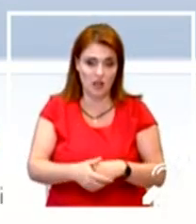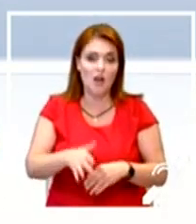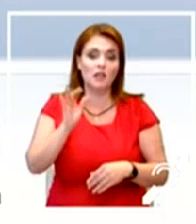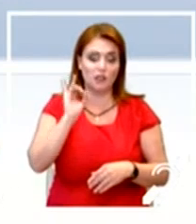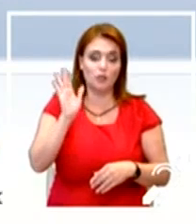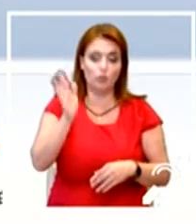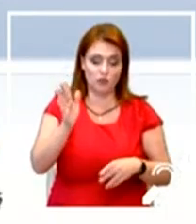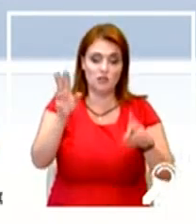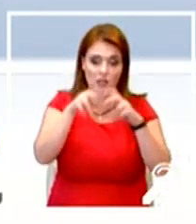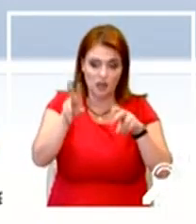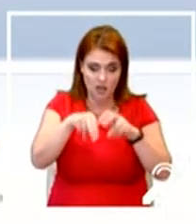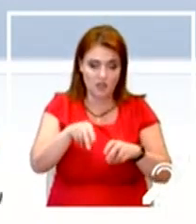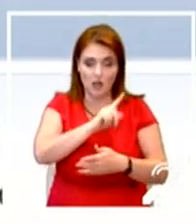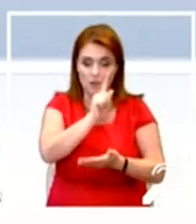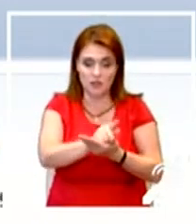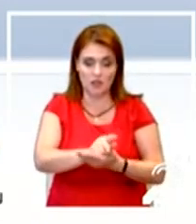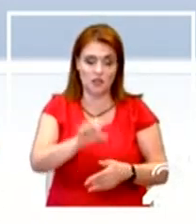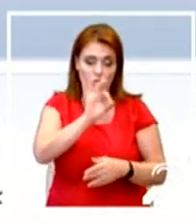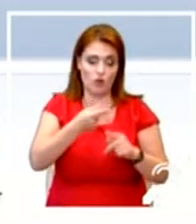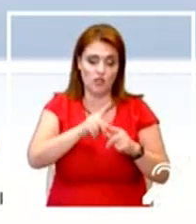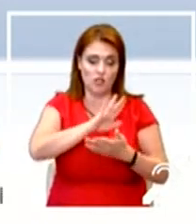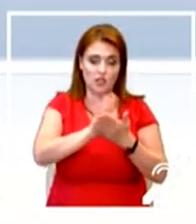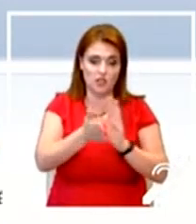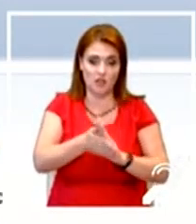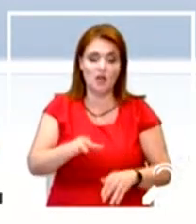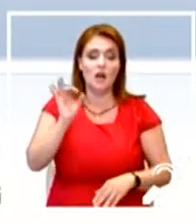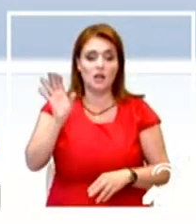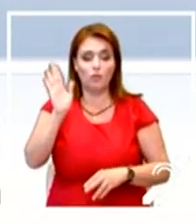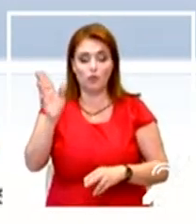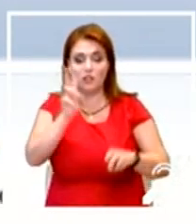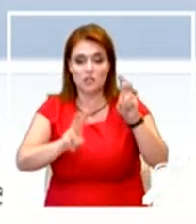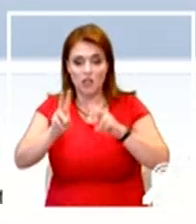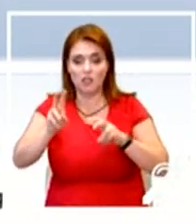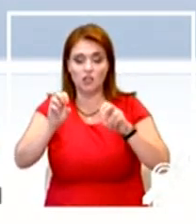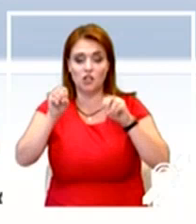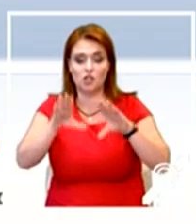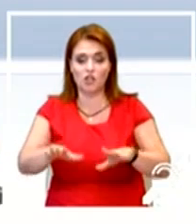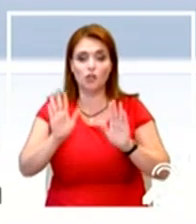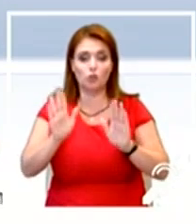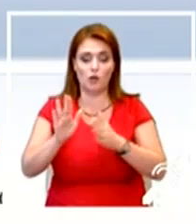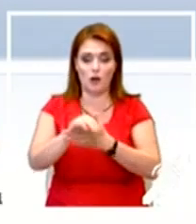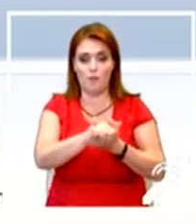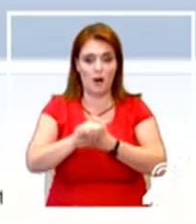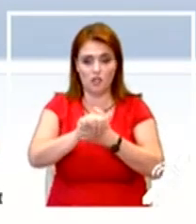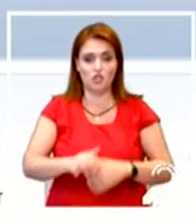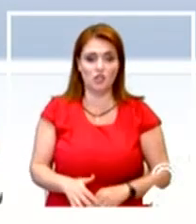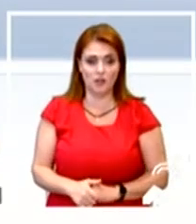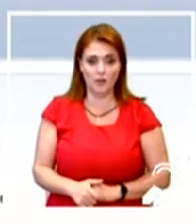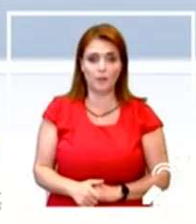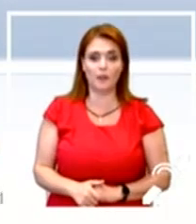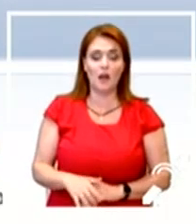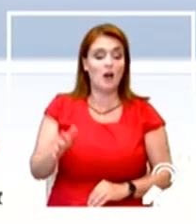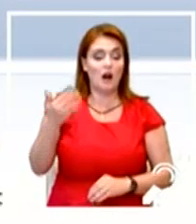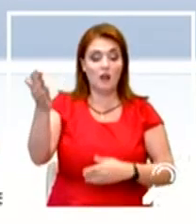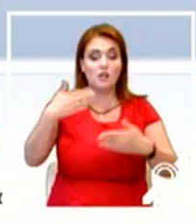eforturile Chișinăului și ale partenerilor săi externi de a găsi o soluție pașnică și durabilă a dosarului transnistrean. Practicile abuzive